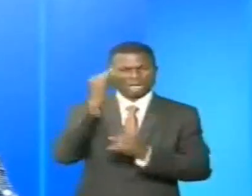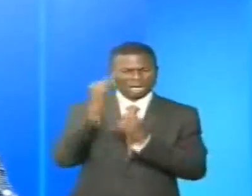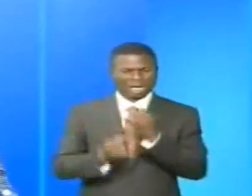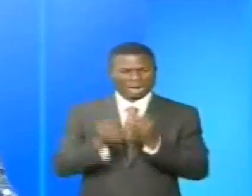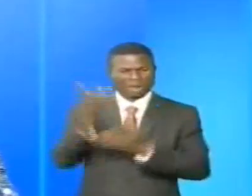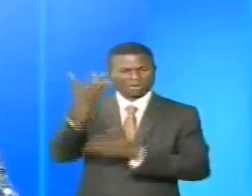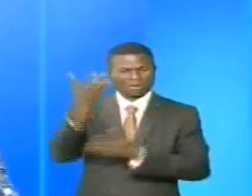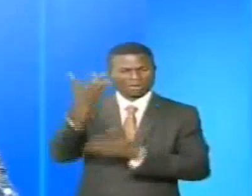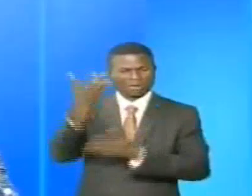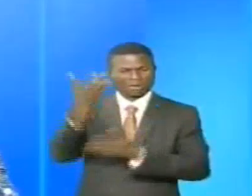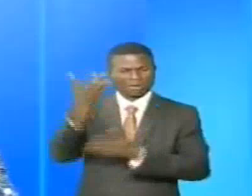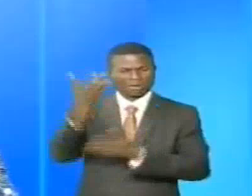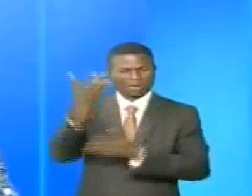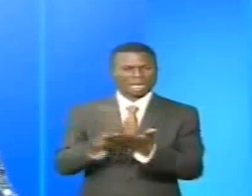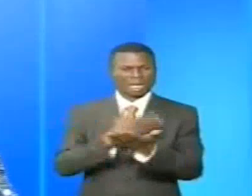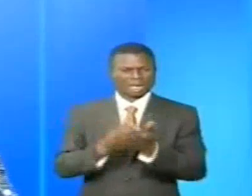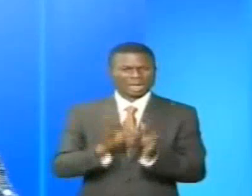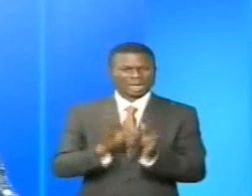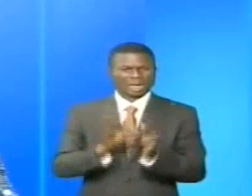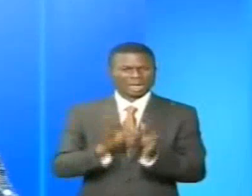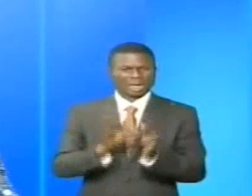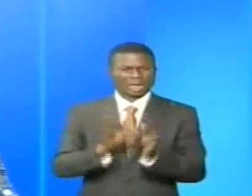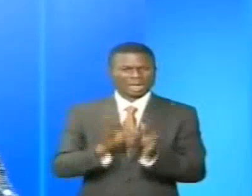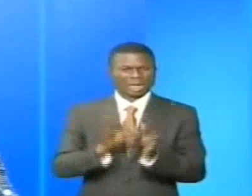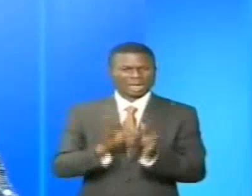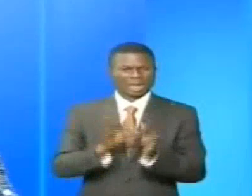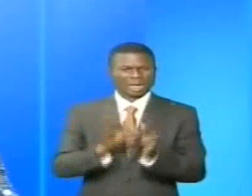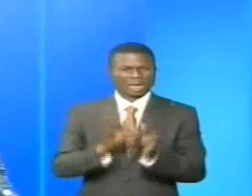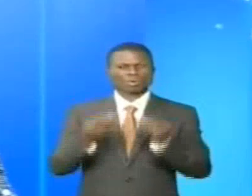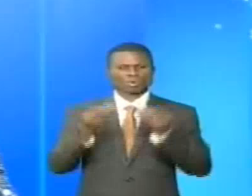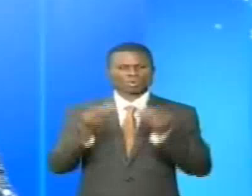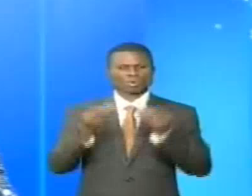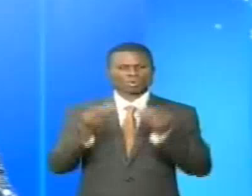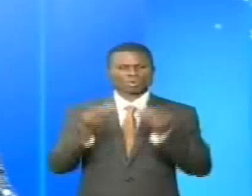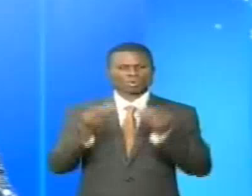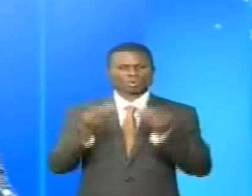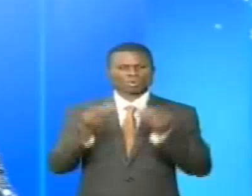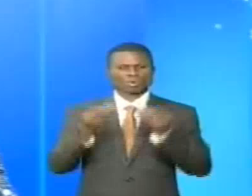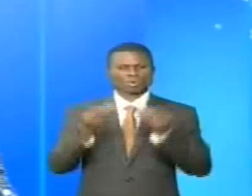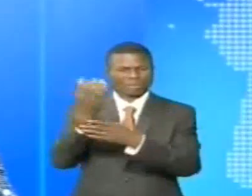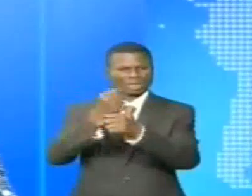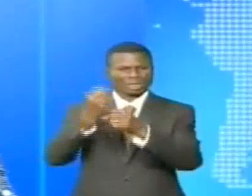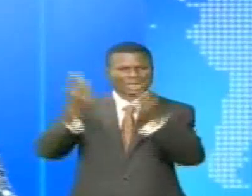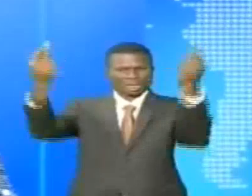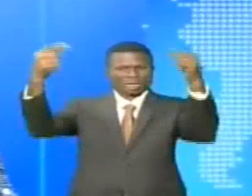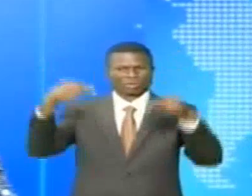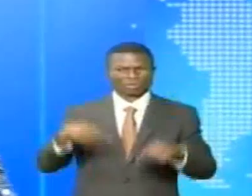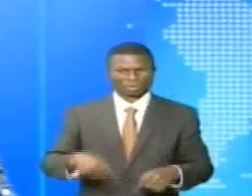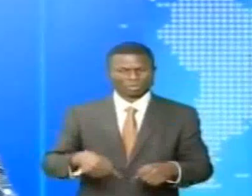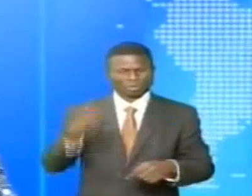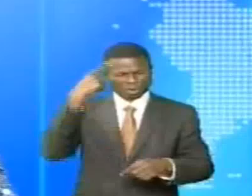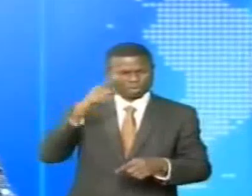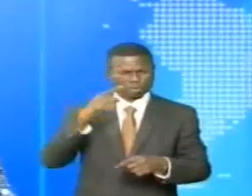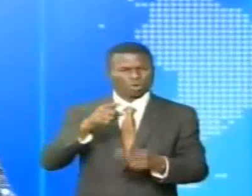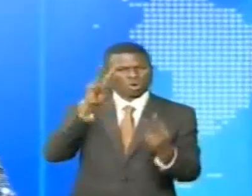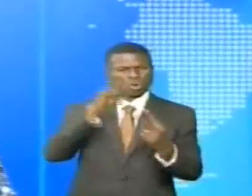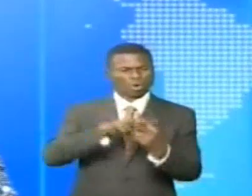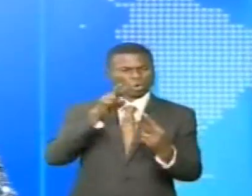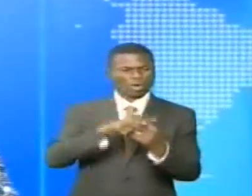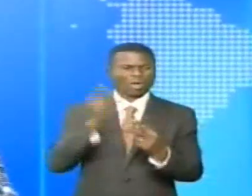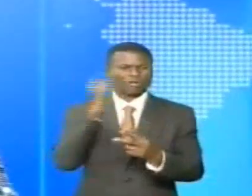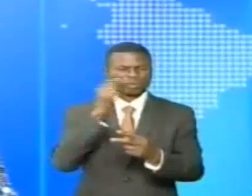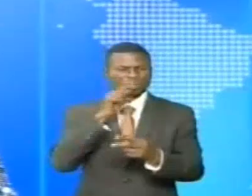transfert, un nouveau cahier des charges sera confectionné et un appel d'offres restreint sera lancé pour l'approvisionnement